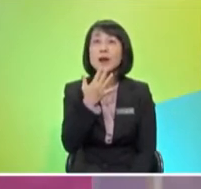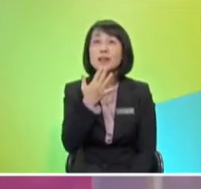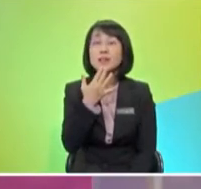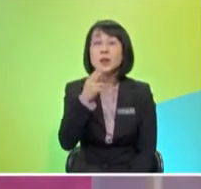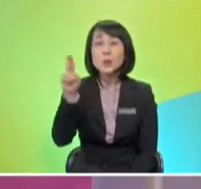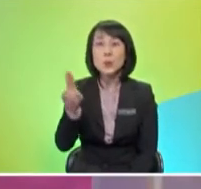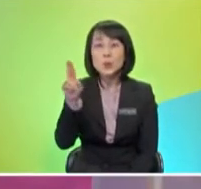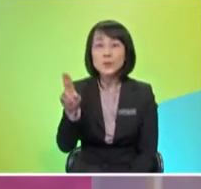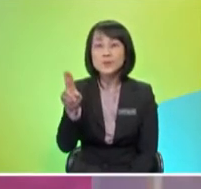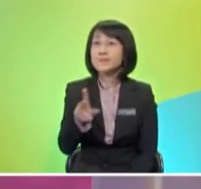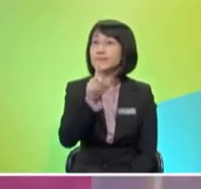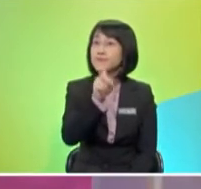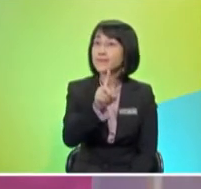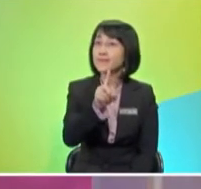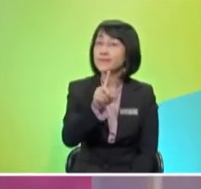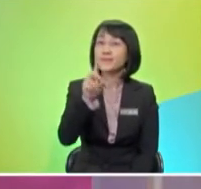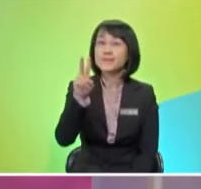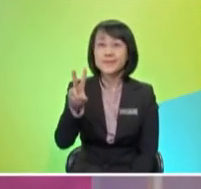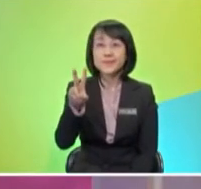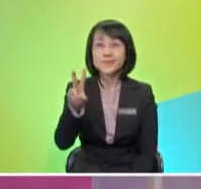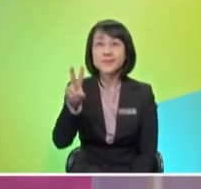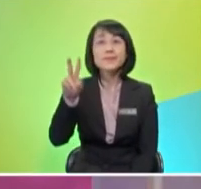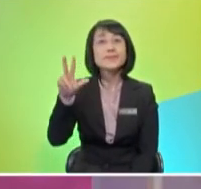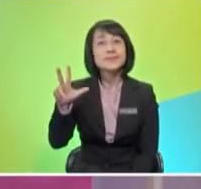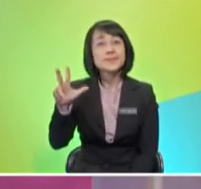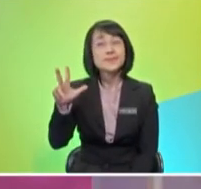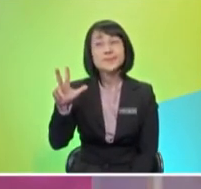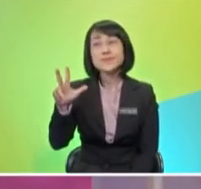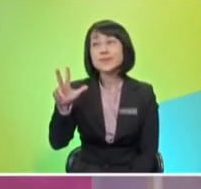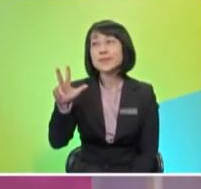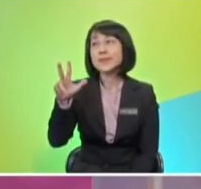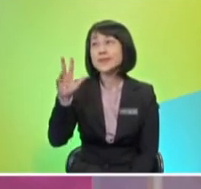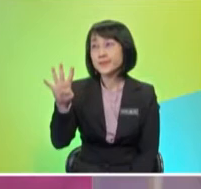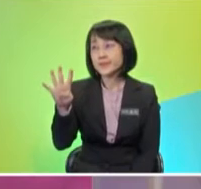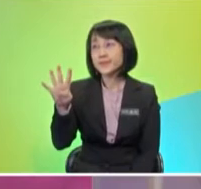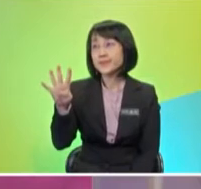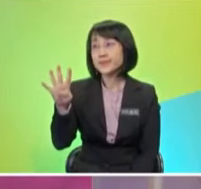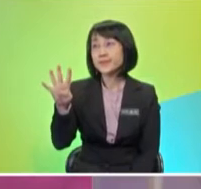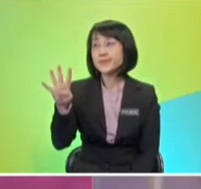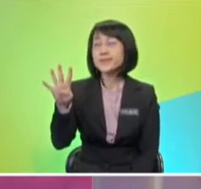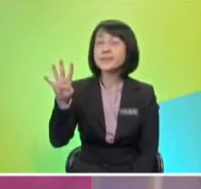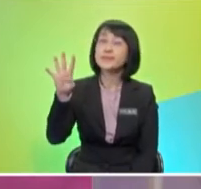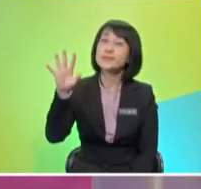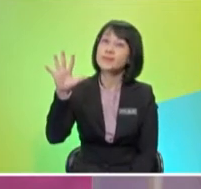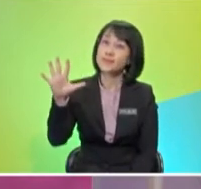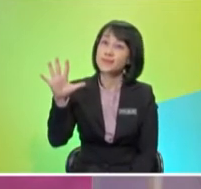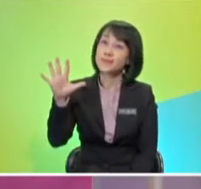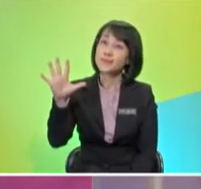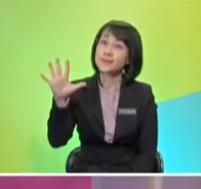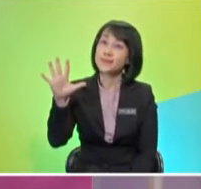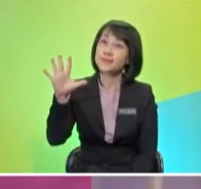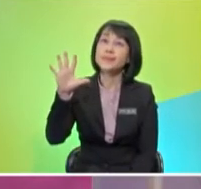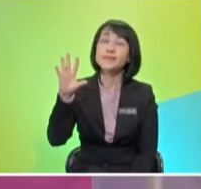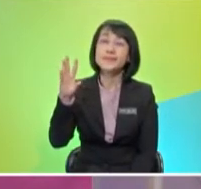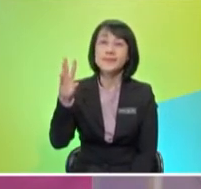1 2 3 4 5